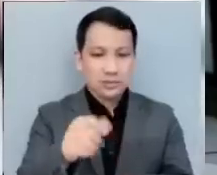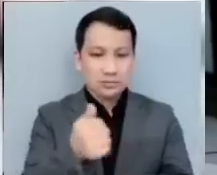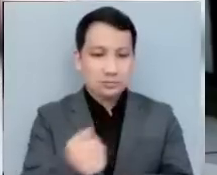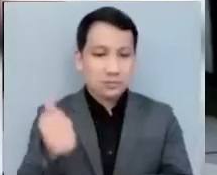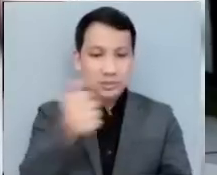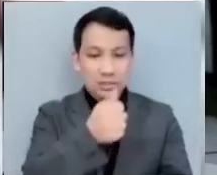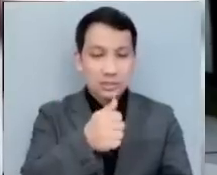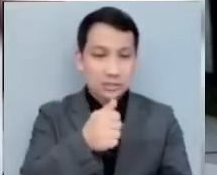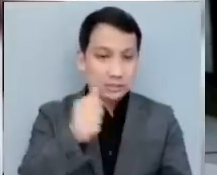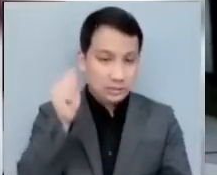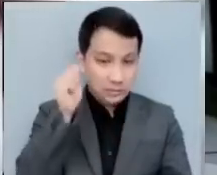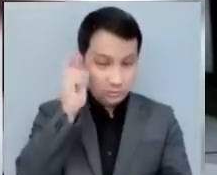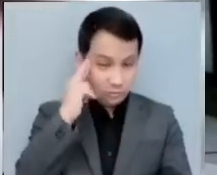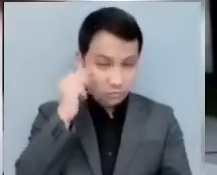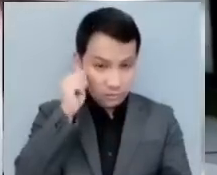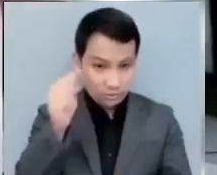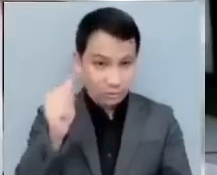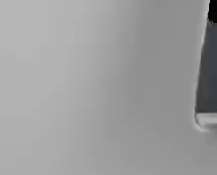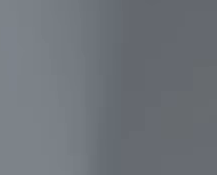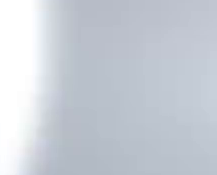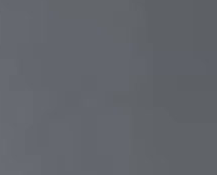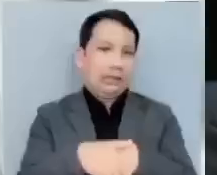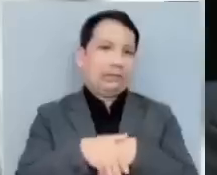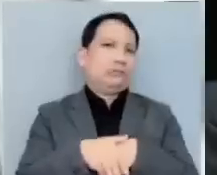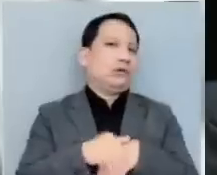yan po ang tinutukan ni June Veneracion.